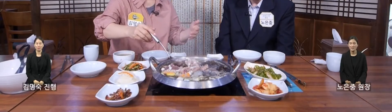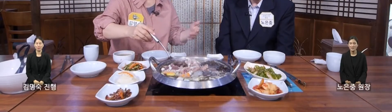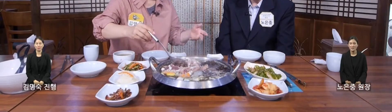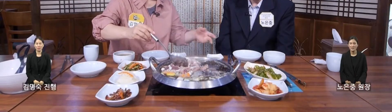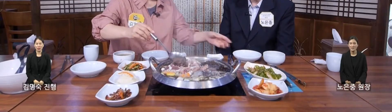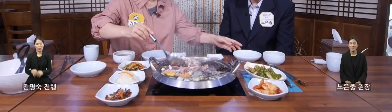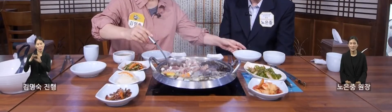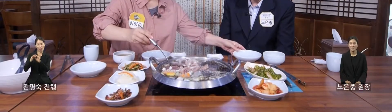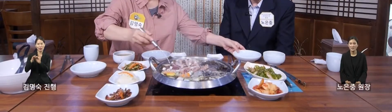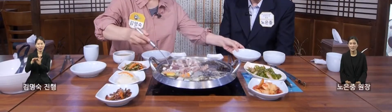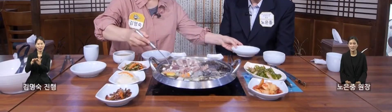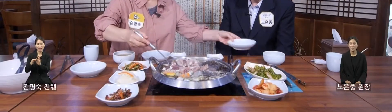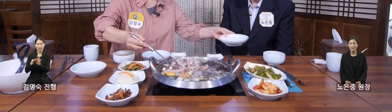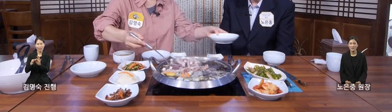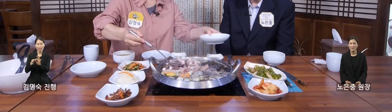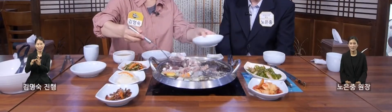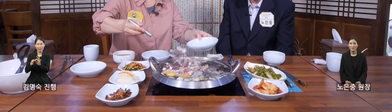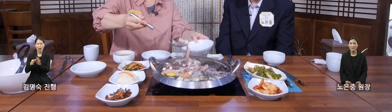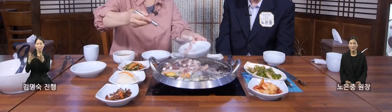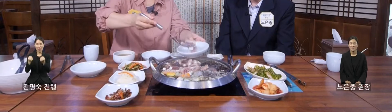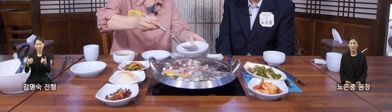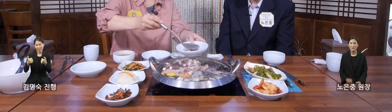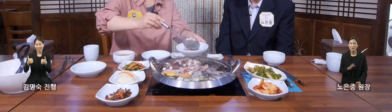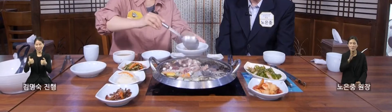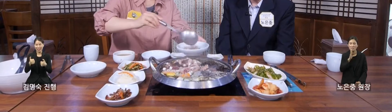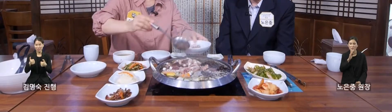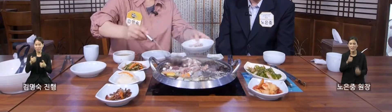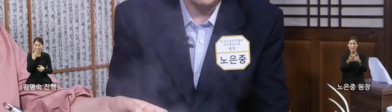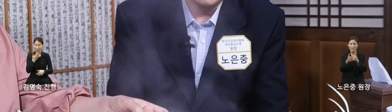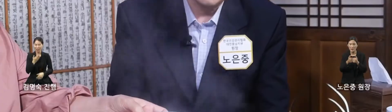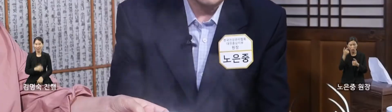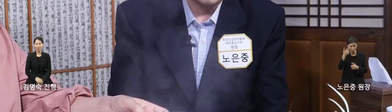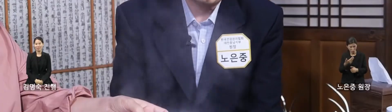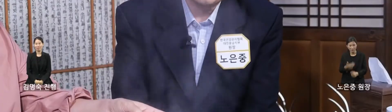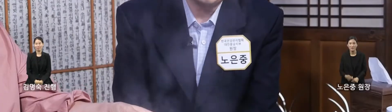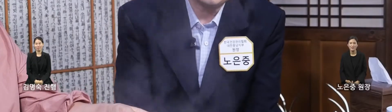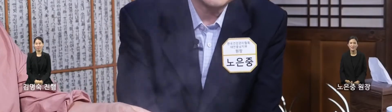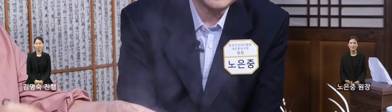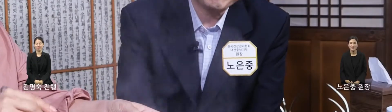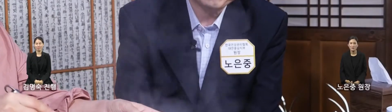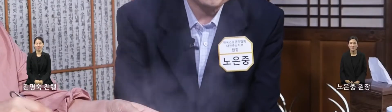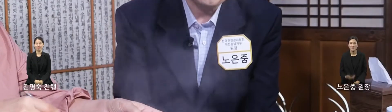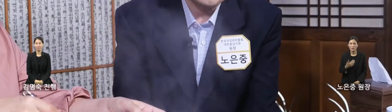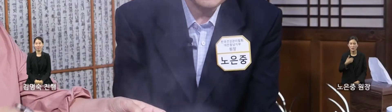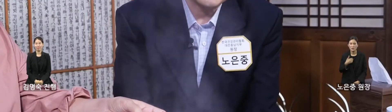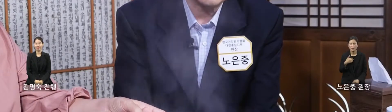그 관련돼서도 또 많이들 상담도 그렇죠. 많이 여쭤보시죠. 예. 그러시면 저는 이제